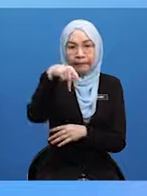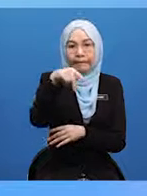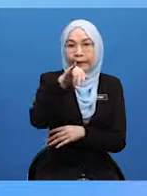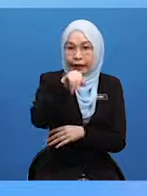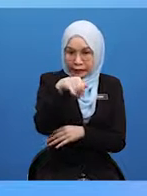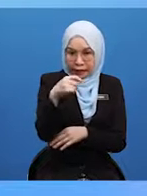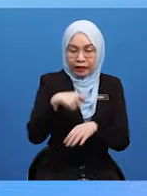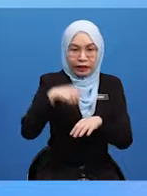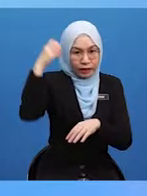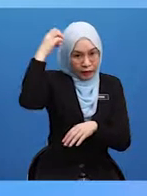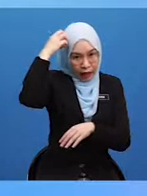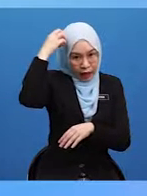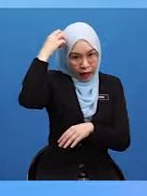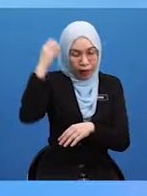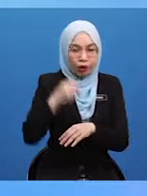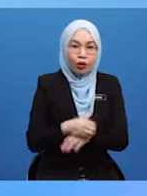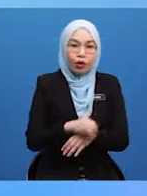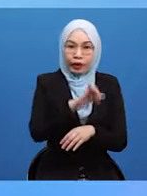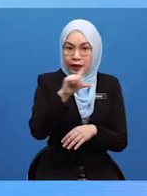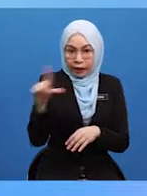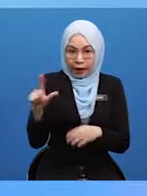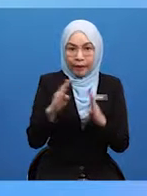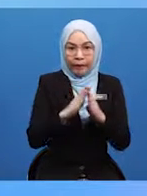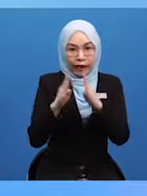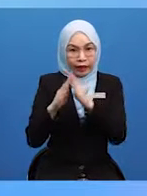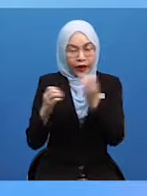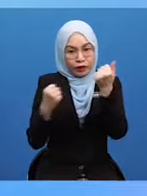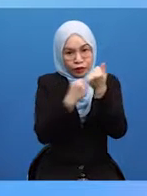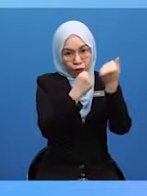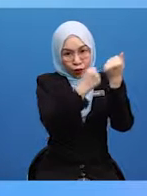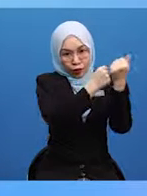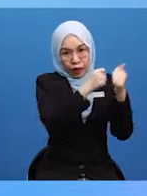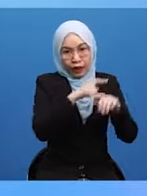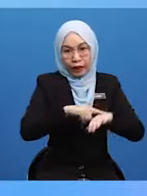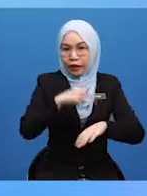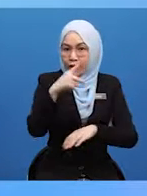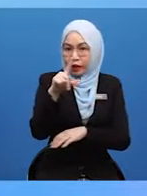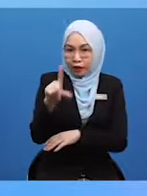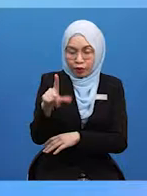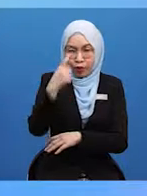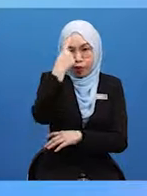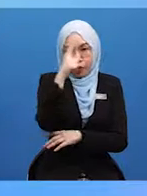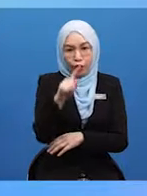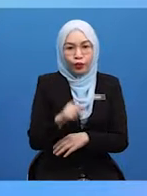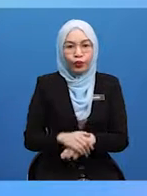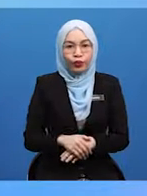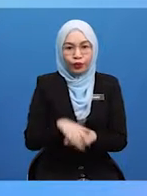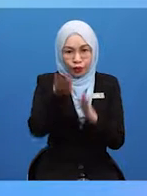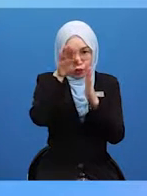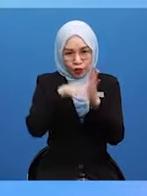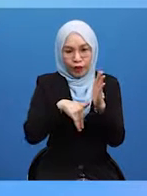Petaling Jaya menjadi bandar sokongan kepada Kuala Lumpur untuk mengatasi